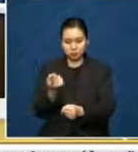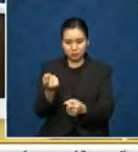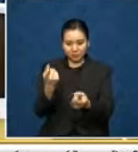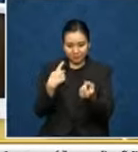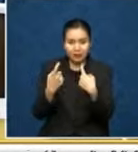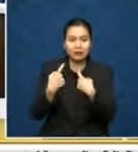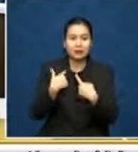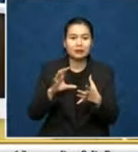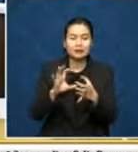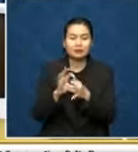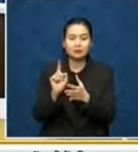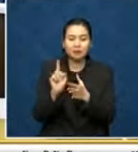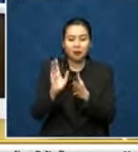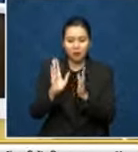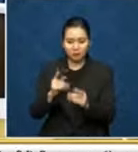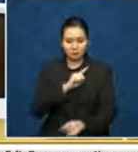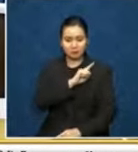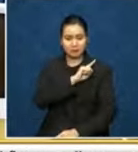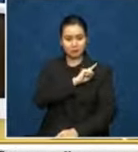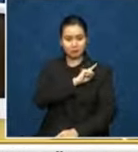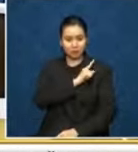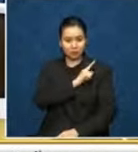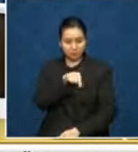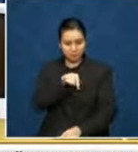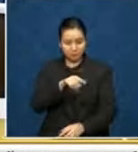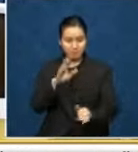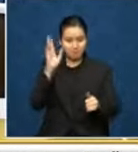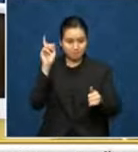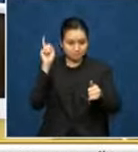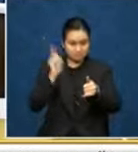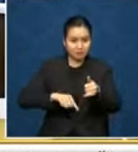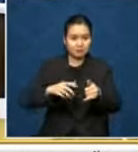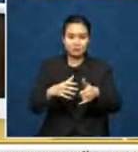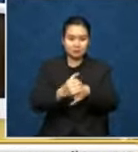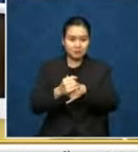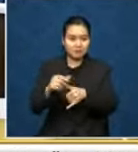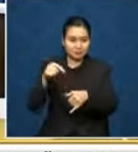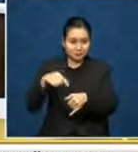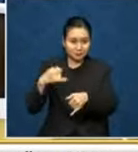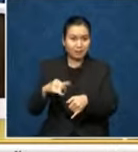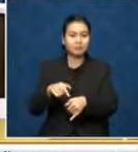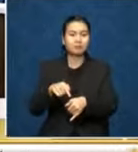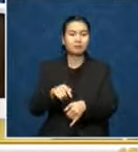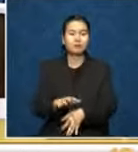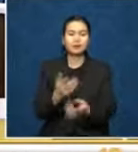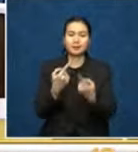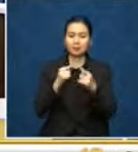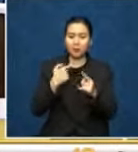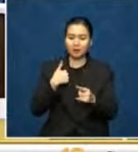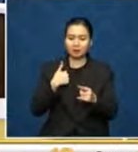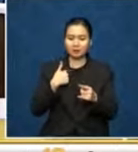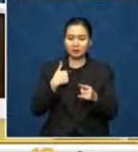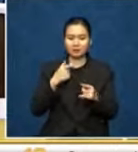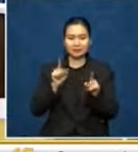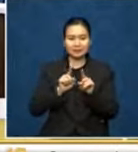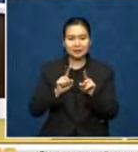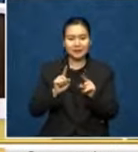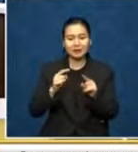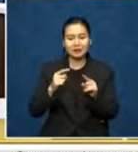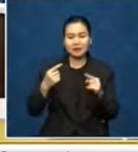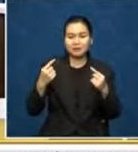อดคือการนำเพื่อนคนที่ต้องรับผิดชอบมาลงโทษตามกระบวนการยุติธรรมครับท่านประธาน การสลายการชุมนุมในวันนั้นสร้างปมบา